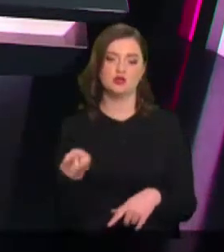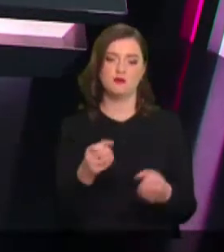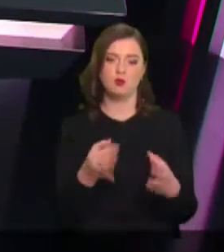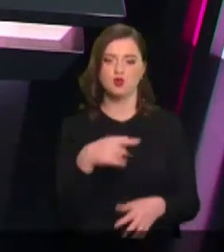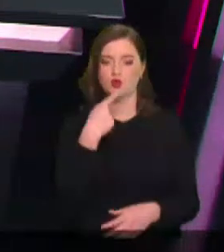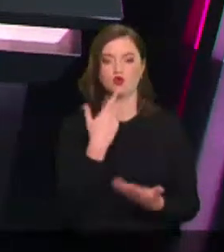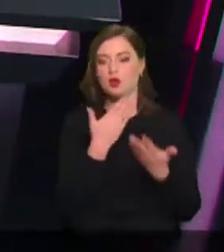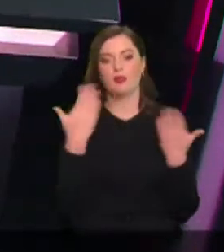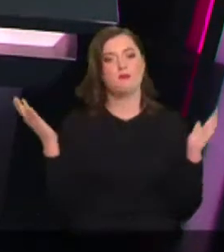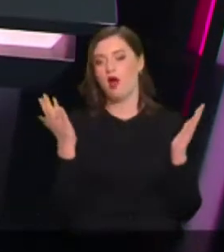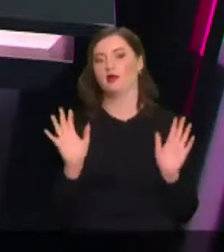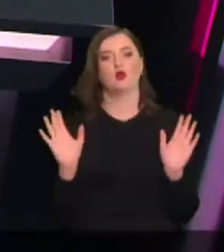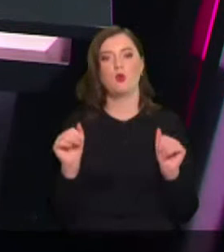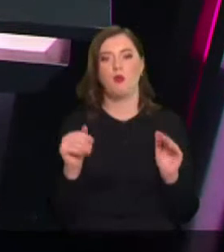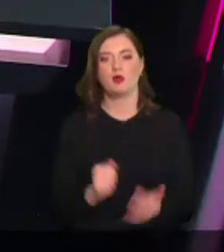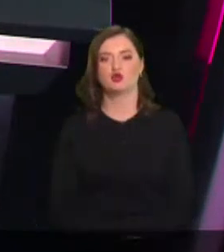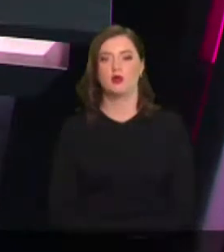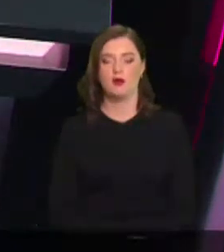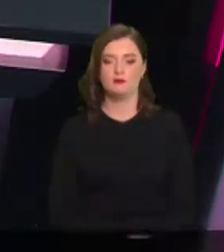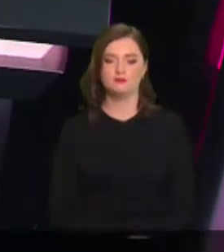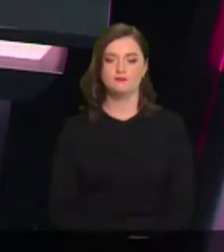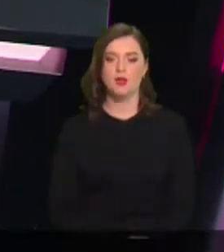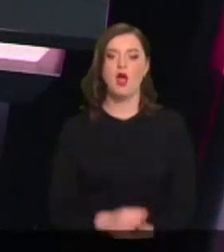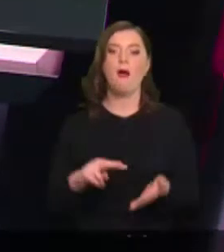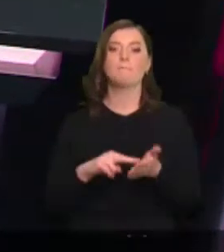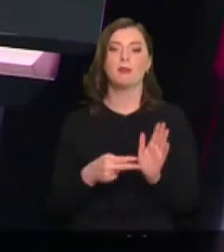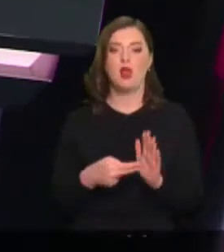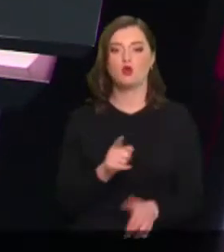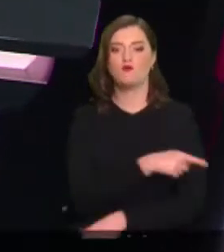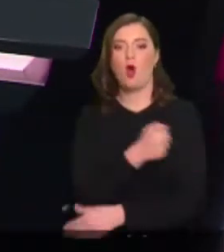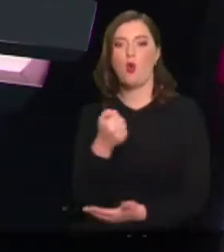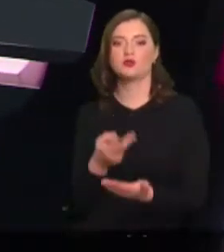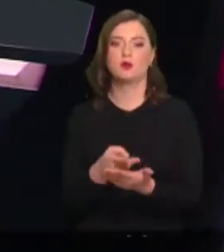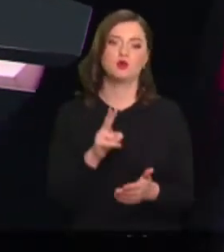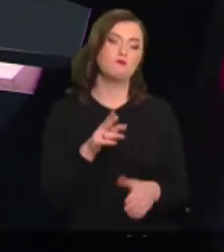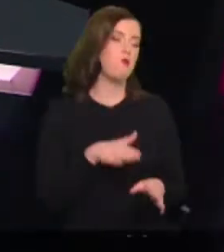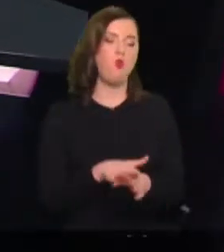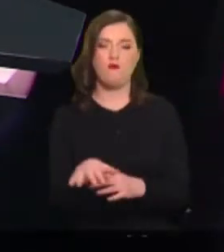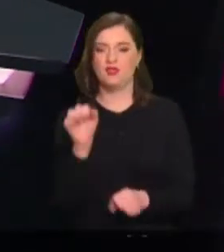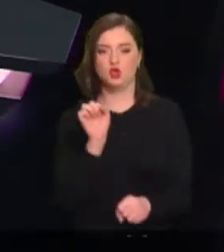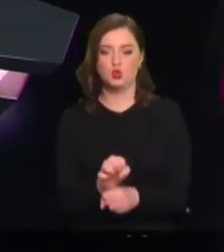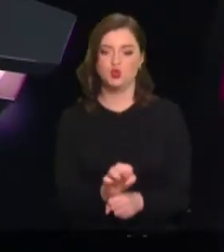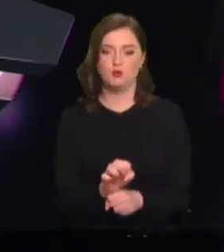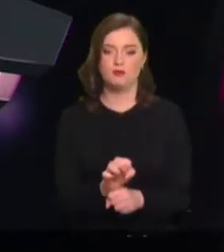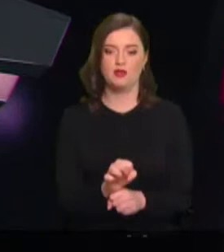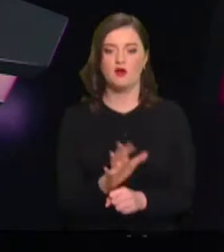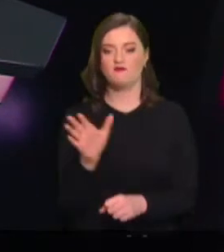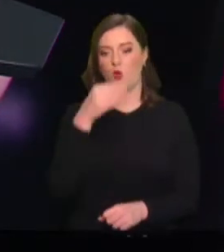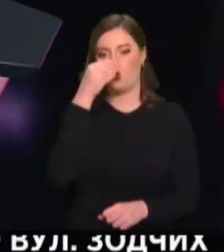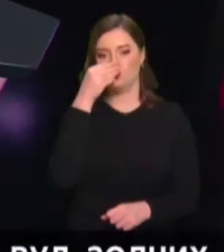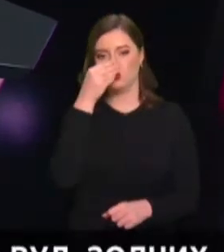ну, немає і до побачення? Планова госпіталізація повністю зупинена. В Ужгороді,